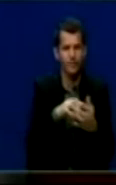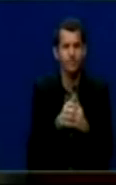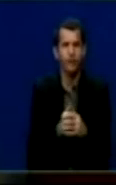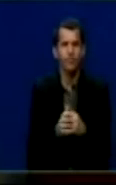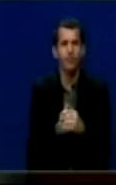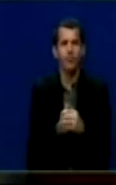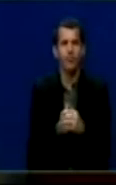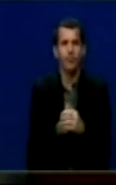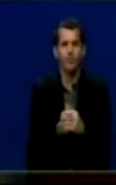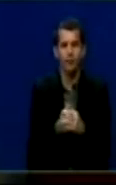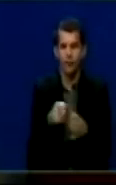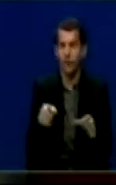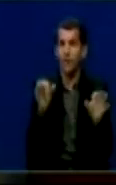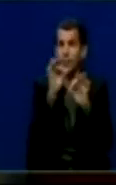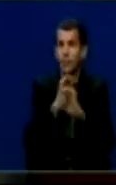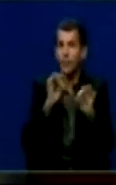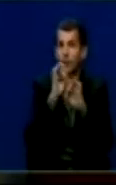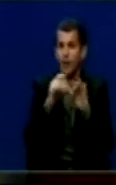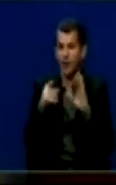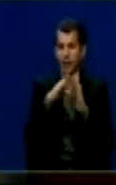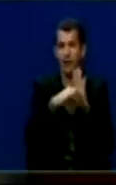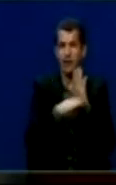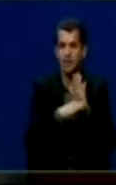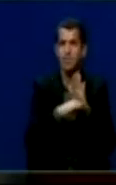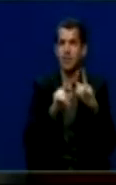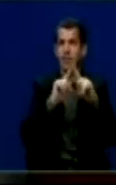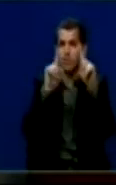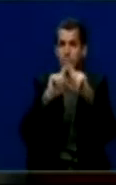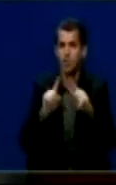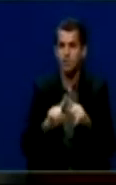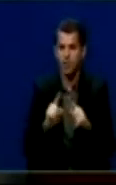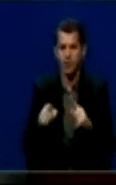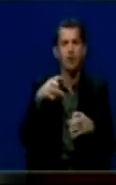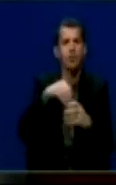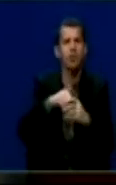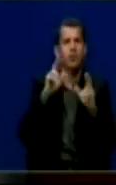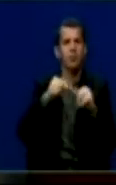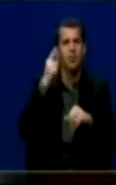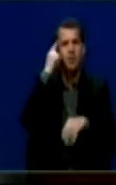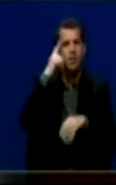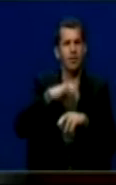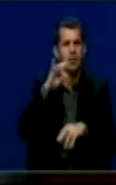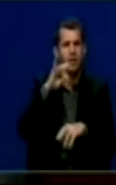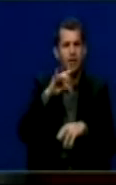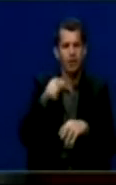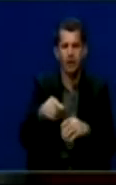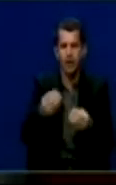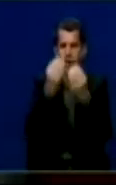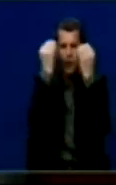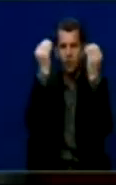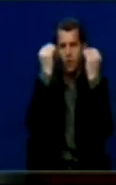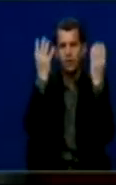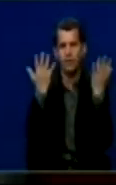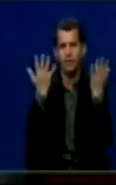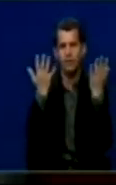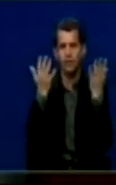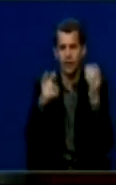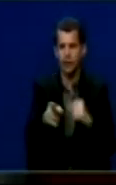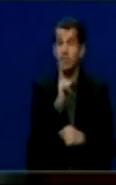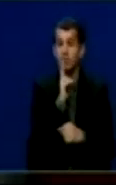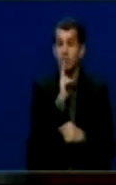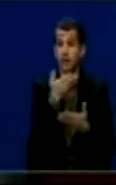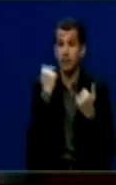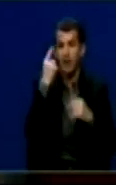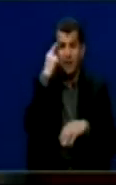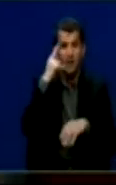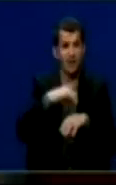mungesë të këtyre konditave është bërë në substancë vetë ideja themelore e konceptit të arsimimit. Në mungesë të kësaj ideje